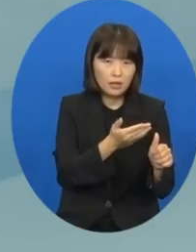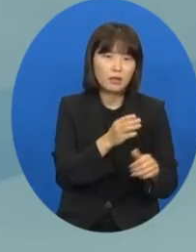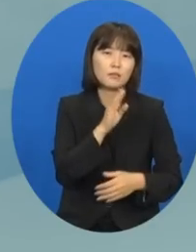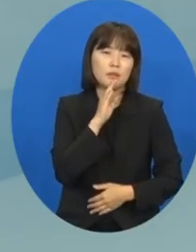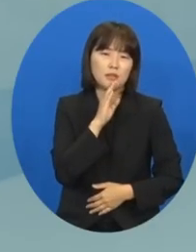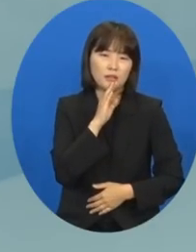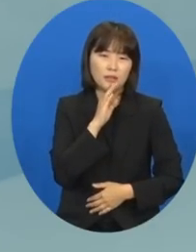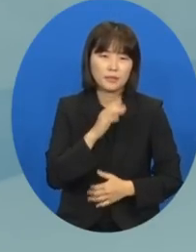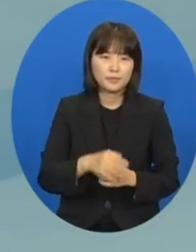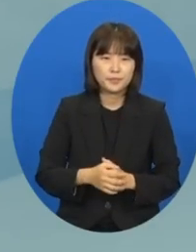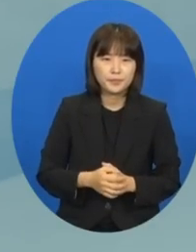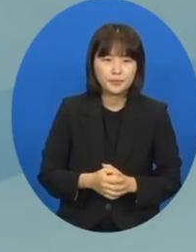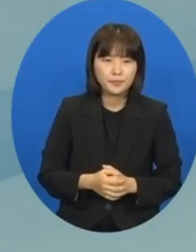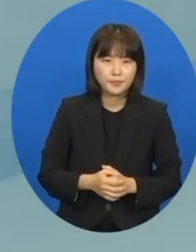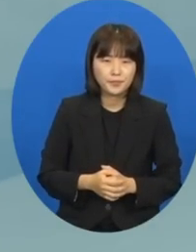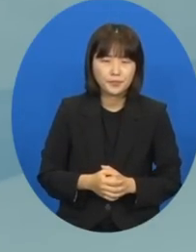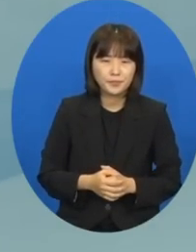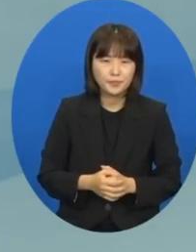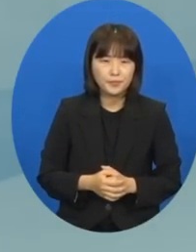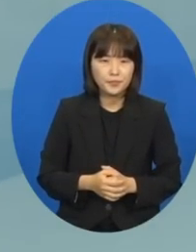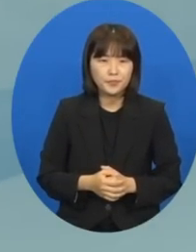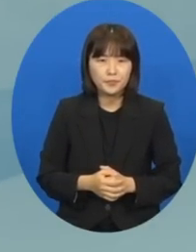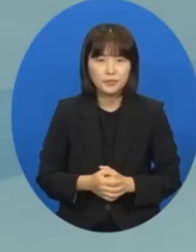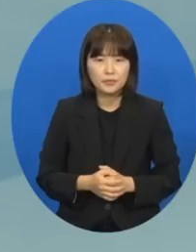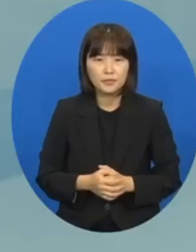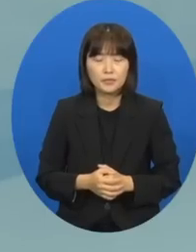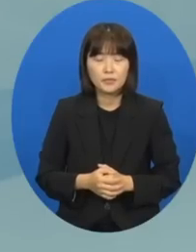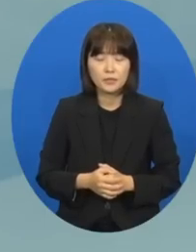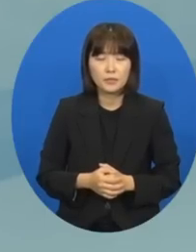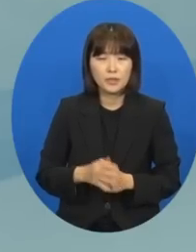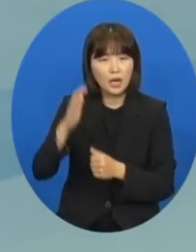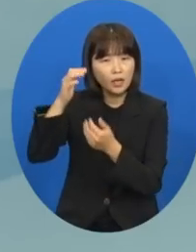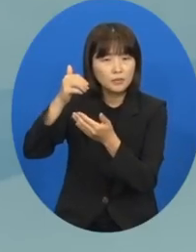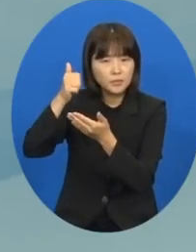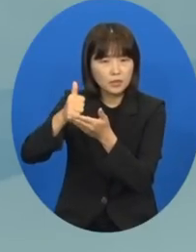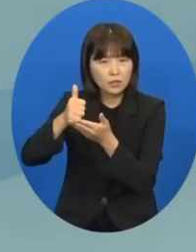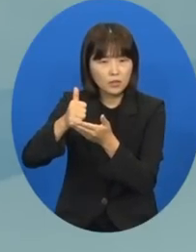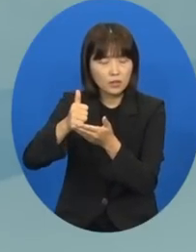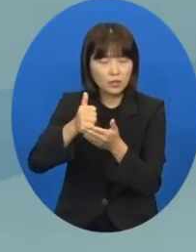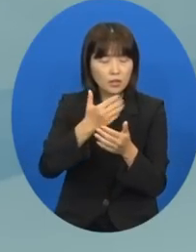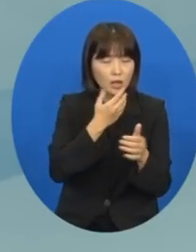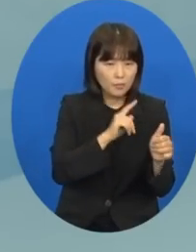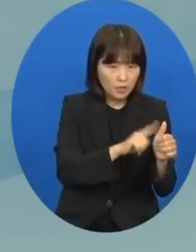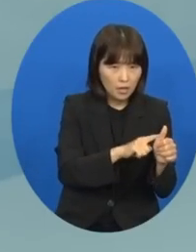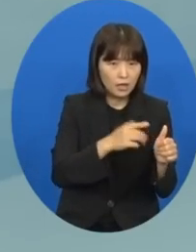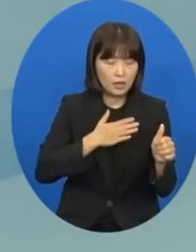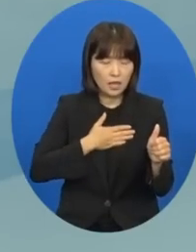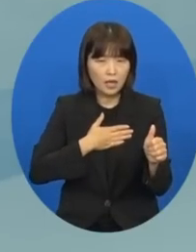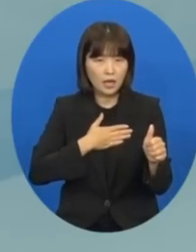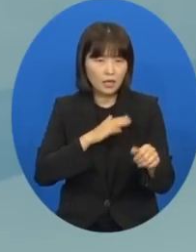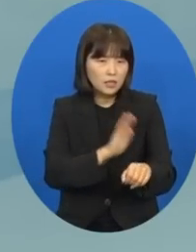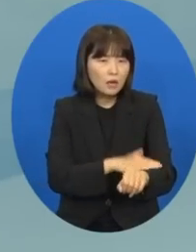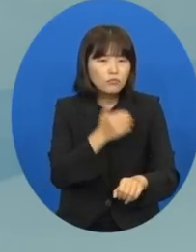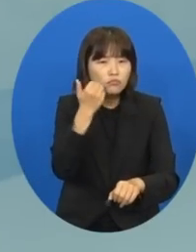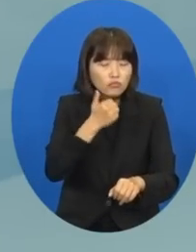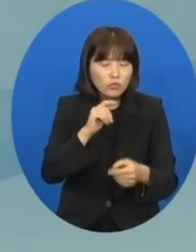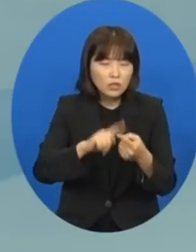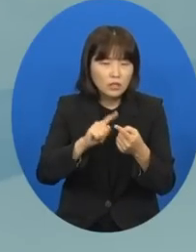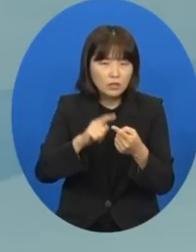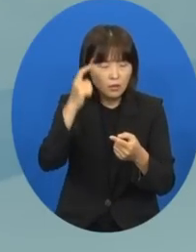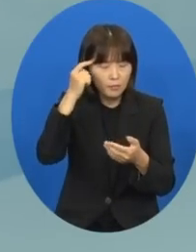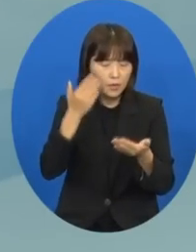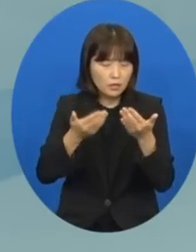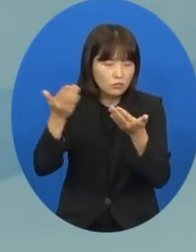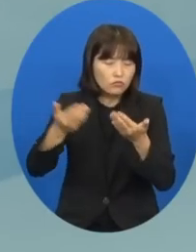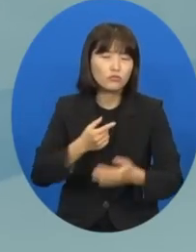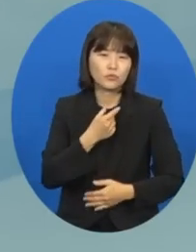자기 임신함을 알고 나를 멸시하니 하나님과 하나님께서 당신과 나 사이에 판단하시기를 원하노라.